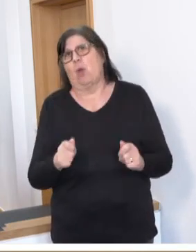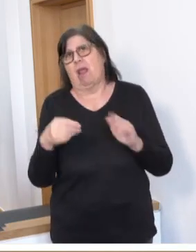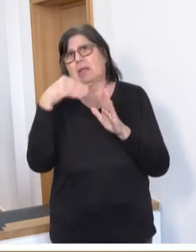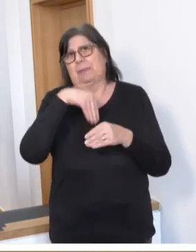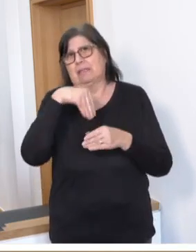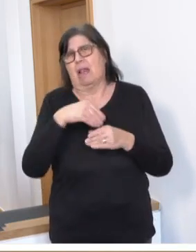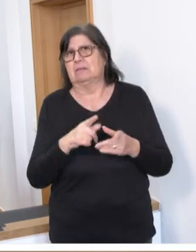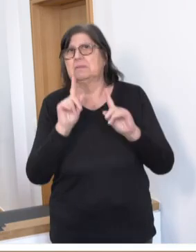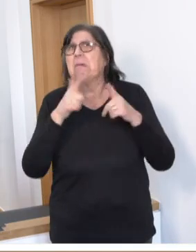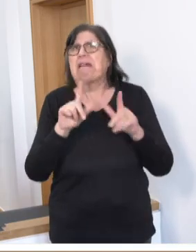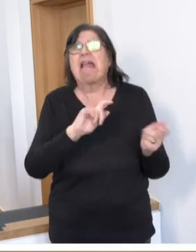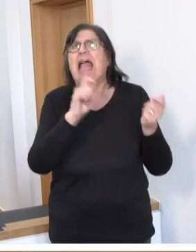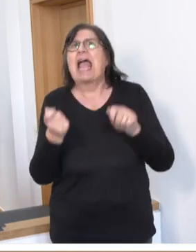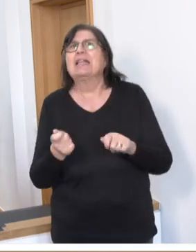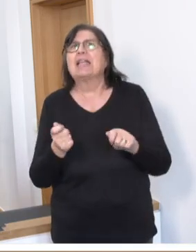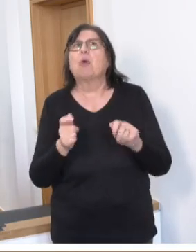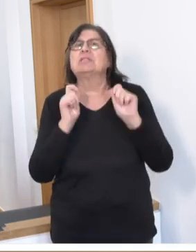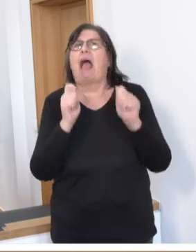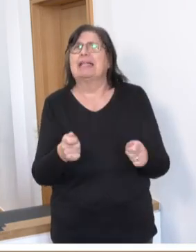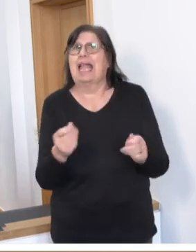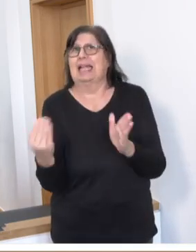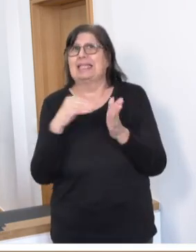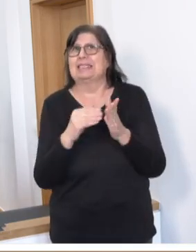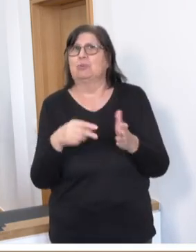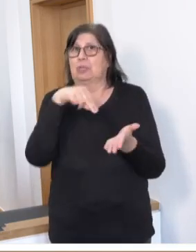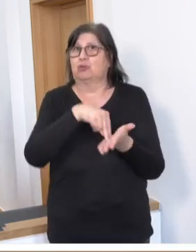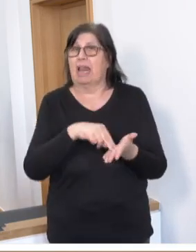ja auch keine Abänderungsanträge dazu gestellt.